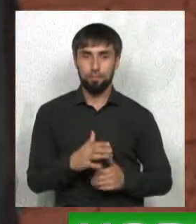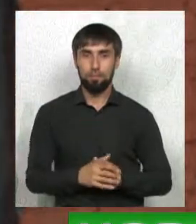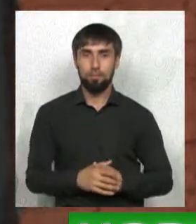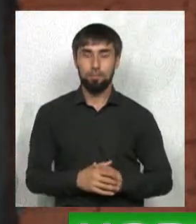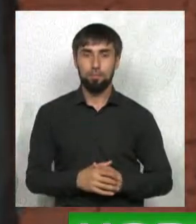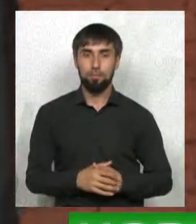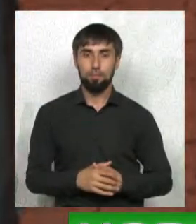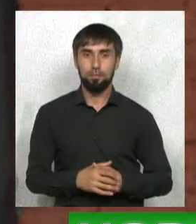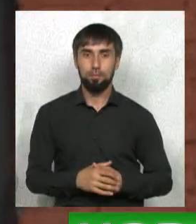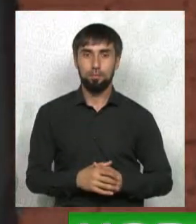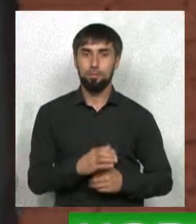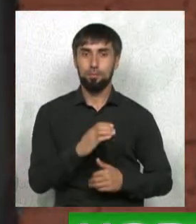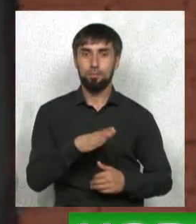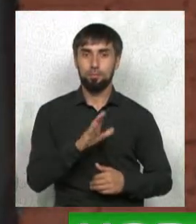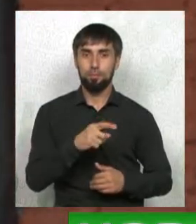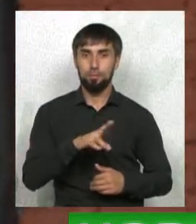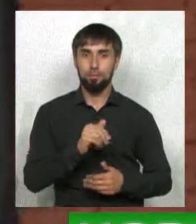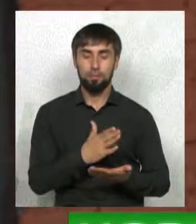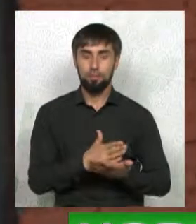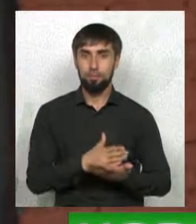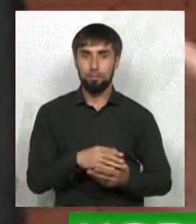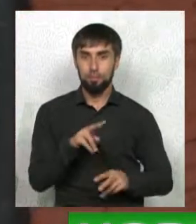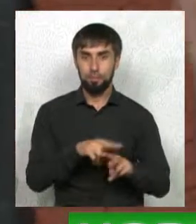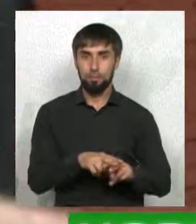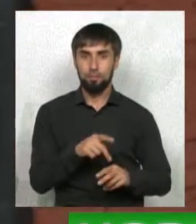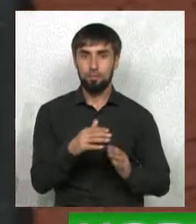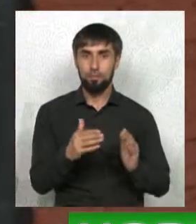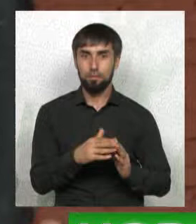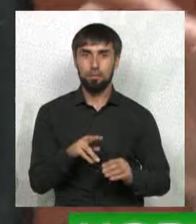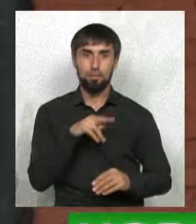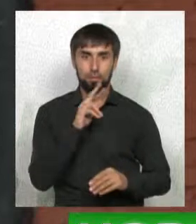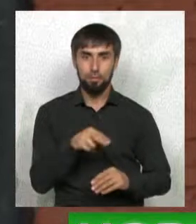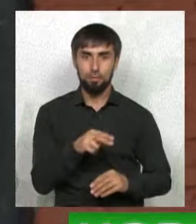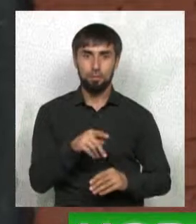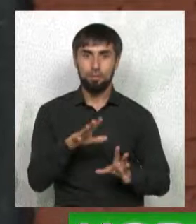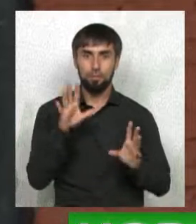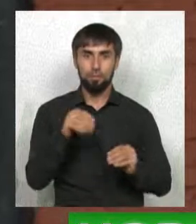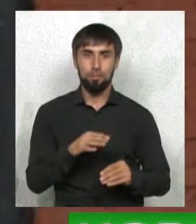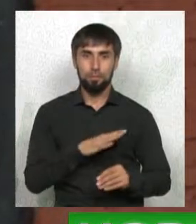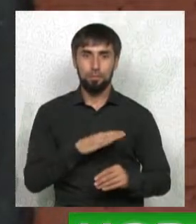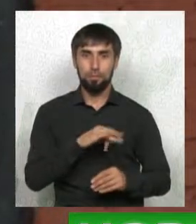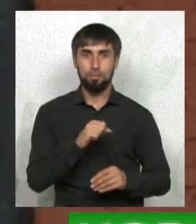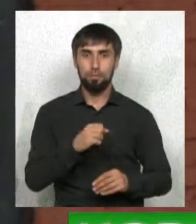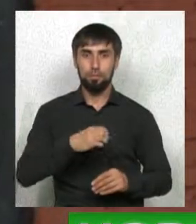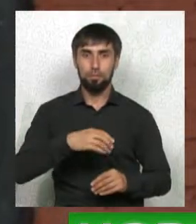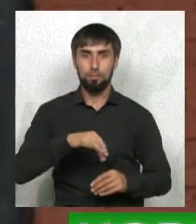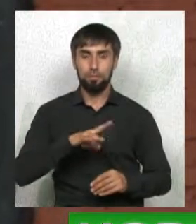а я свал козье. Ухвал, бегал, уйочи, хамят, свал